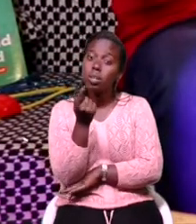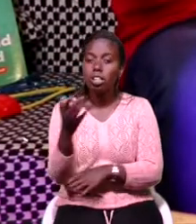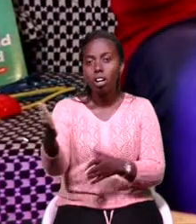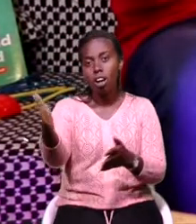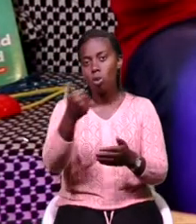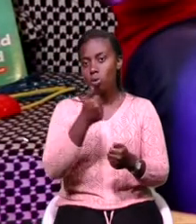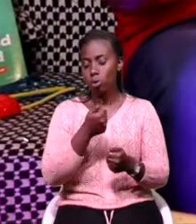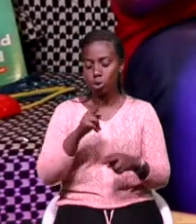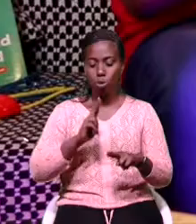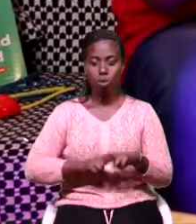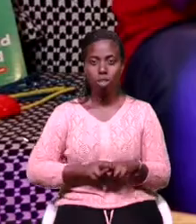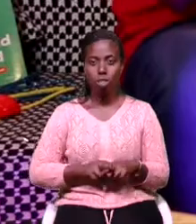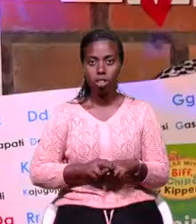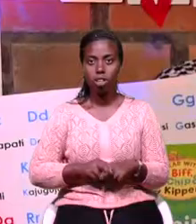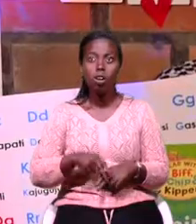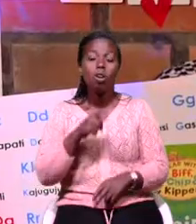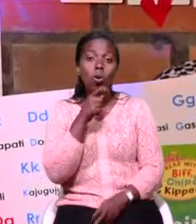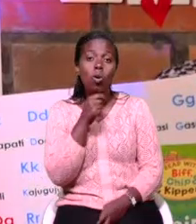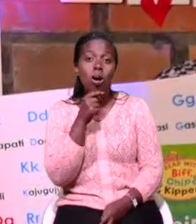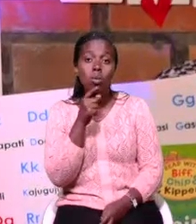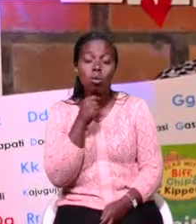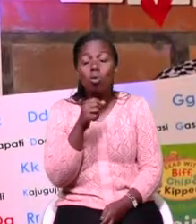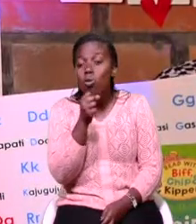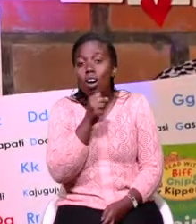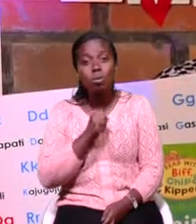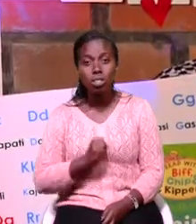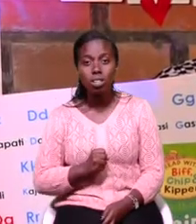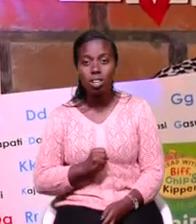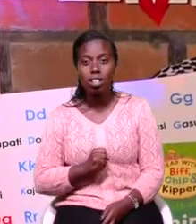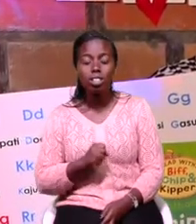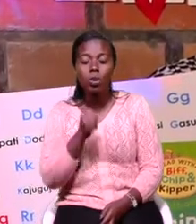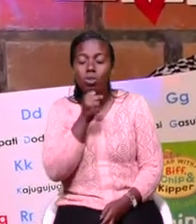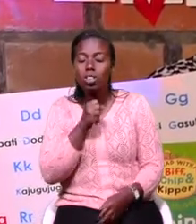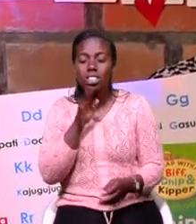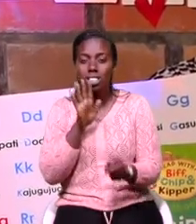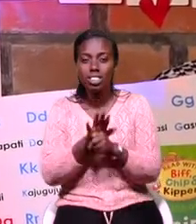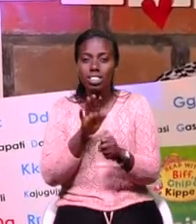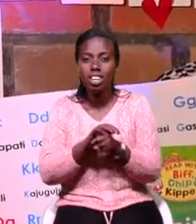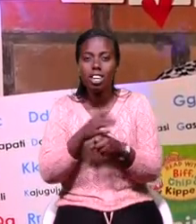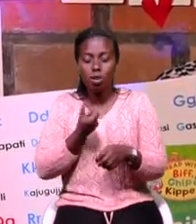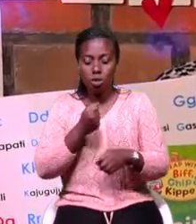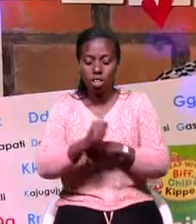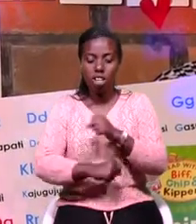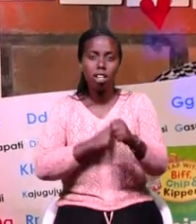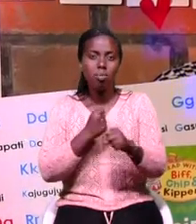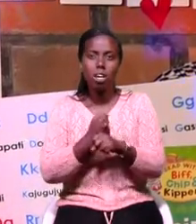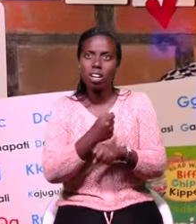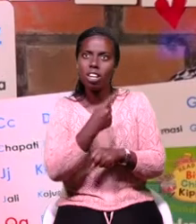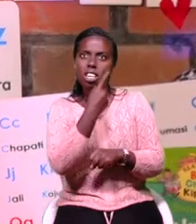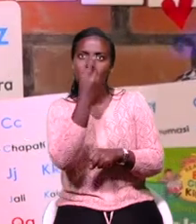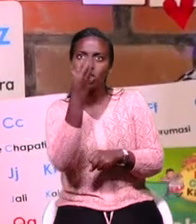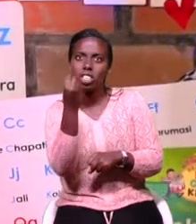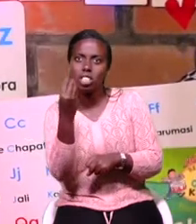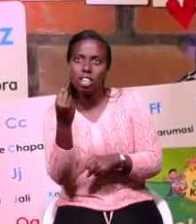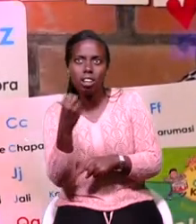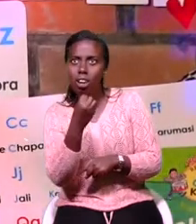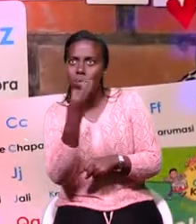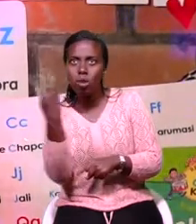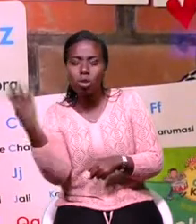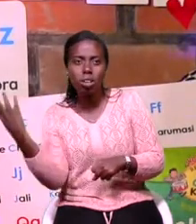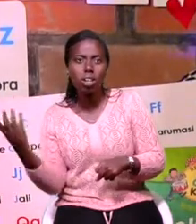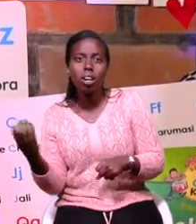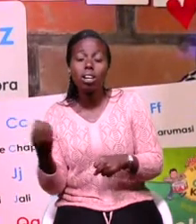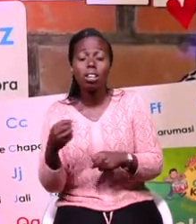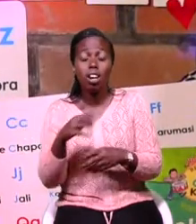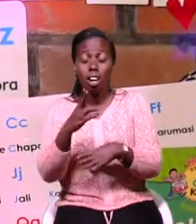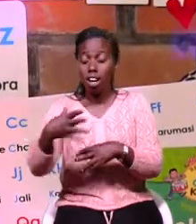ngwino wicare nuko wa muhungu wa musaza warushaje wari umaze kugira imyaka nk'ijana na mirongo ingahe aragenda